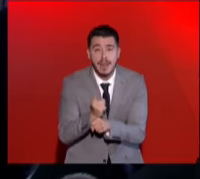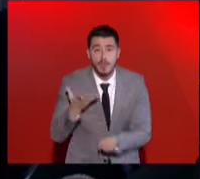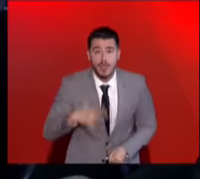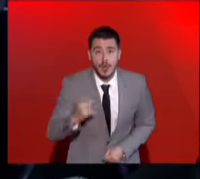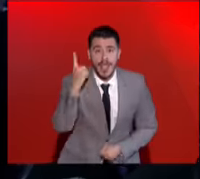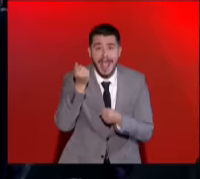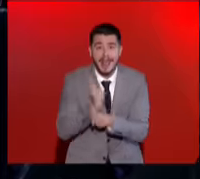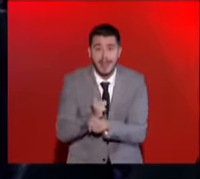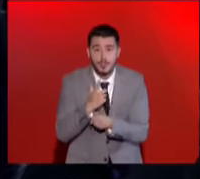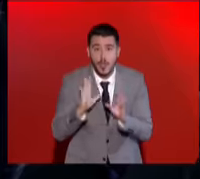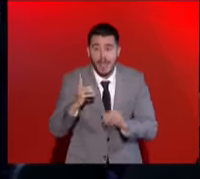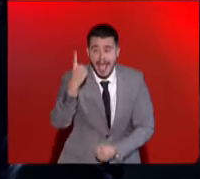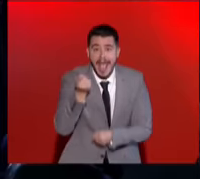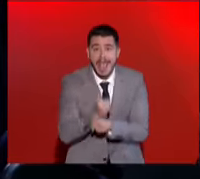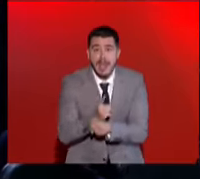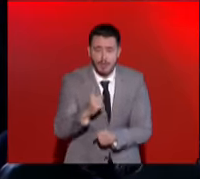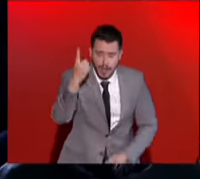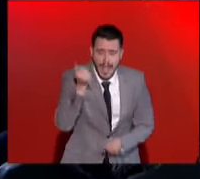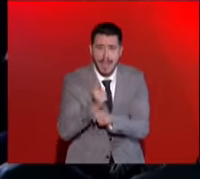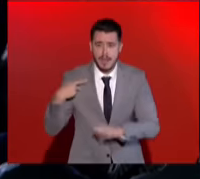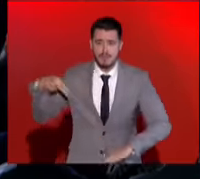Συντρόφισσες και σύντροφοι. Μα ένα λεπτό.